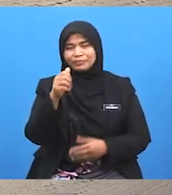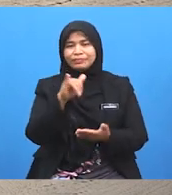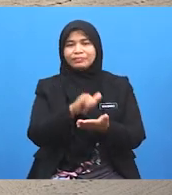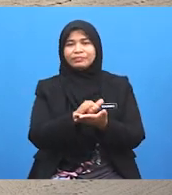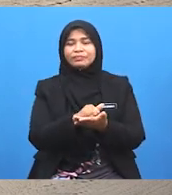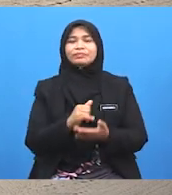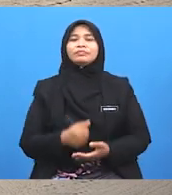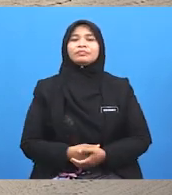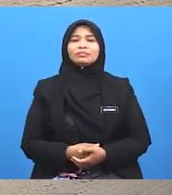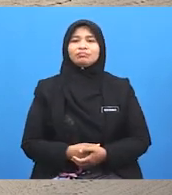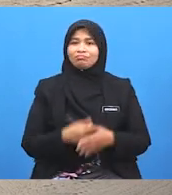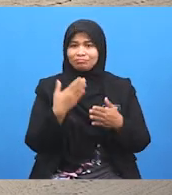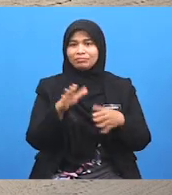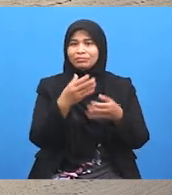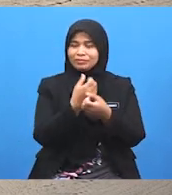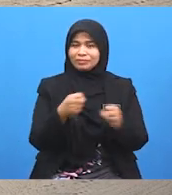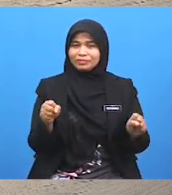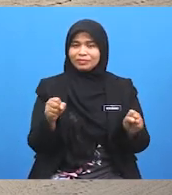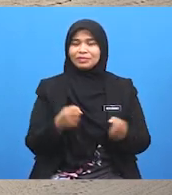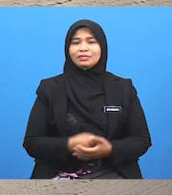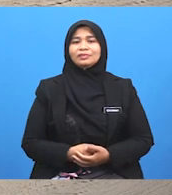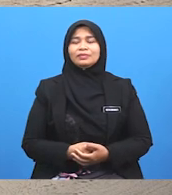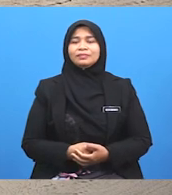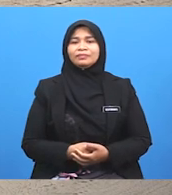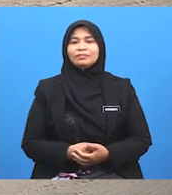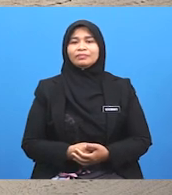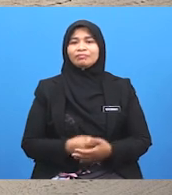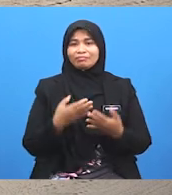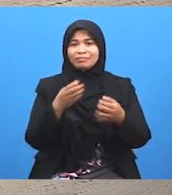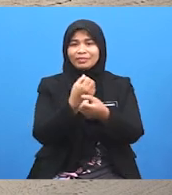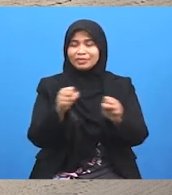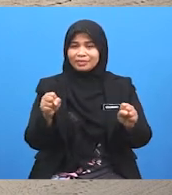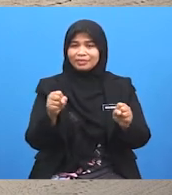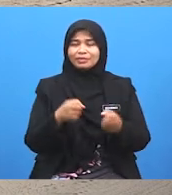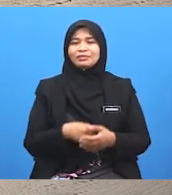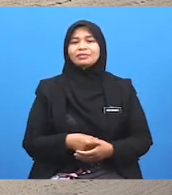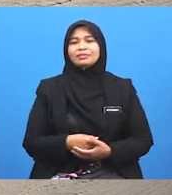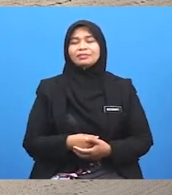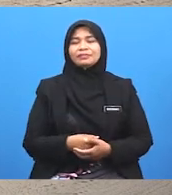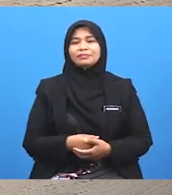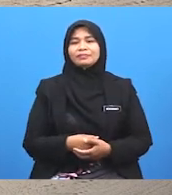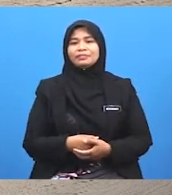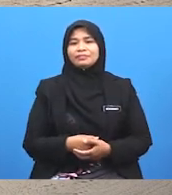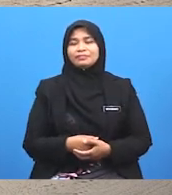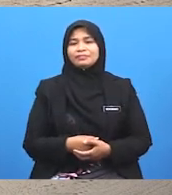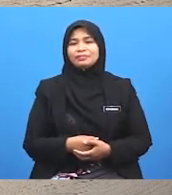Sudah bersedia, Mira? Sudahkah Mira bersedia? Ya, cikgu.